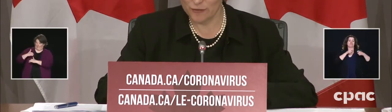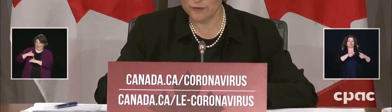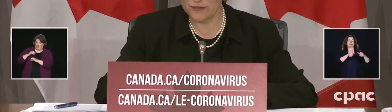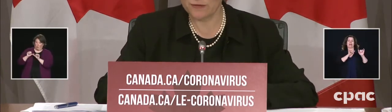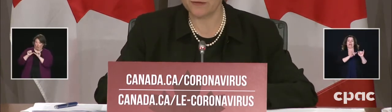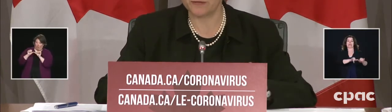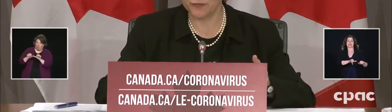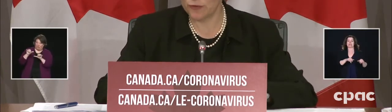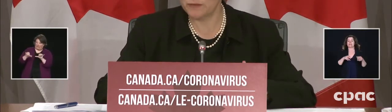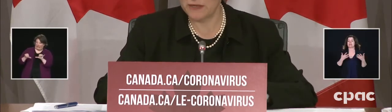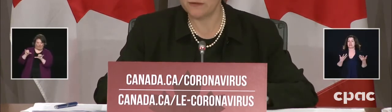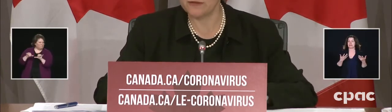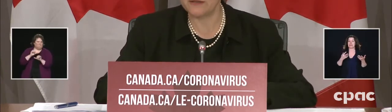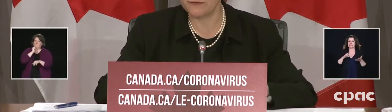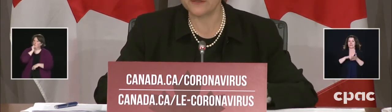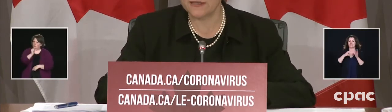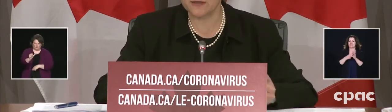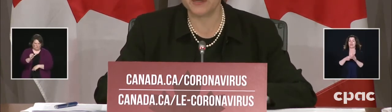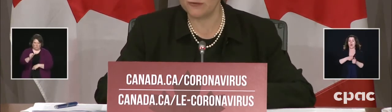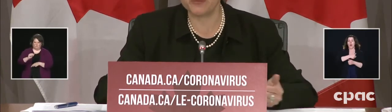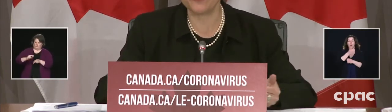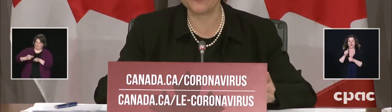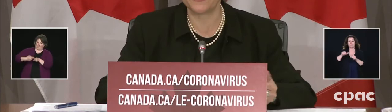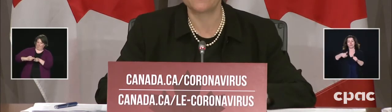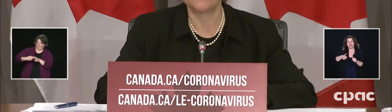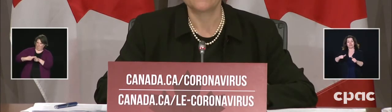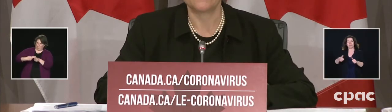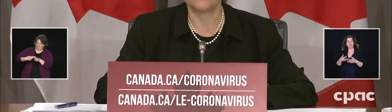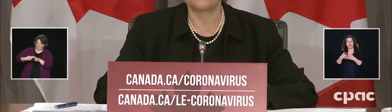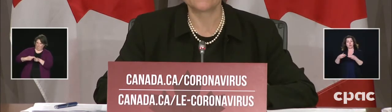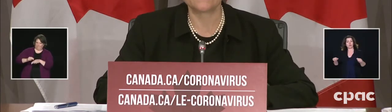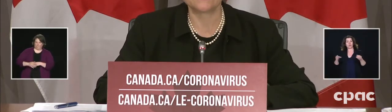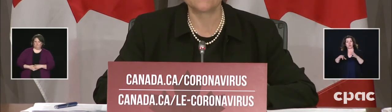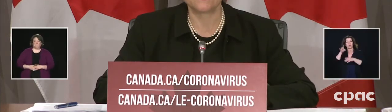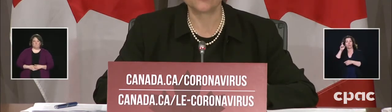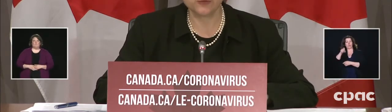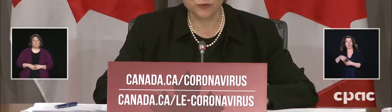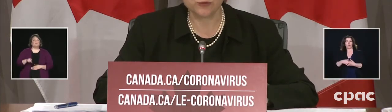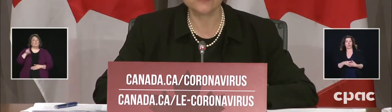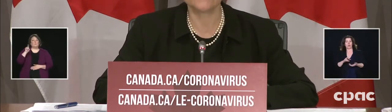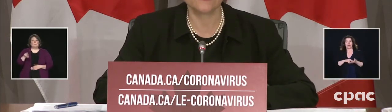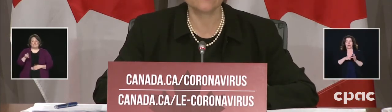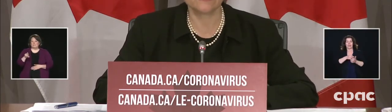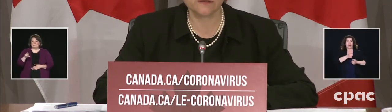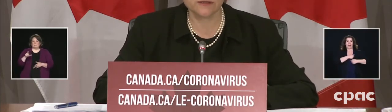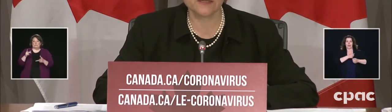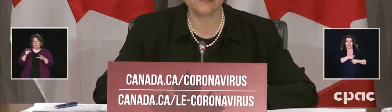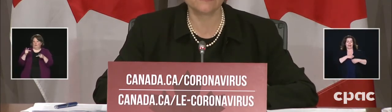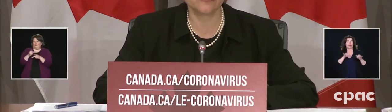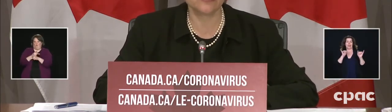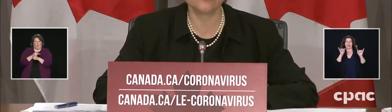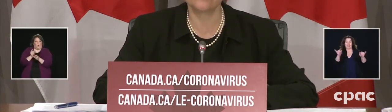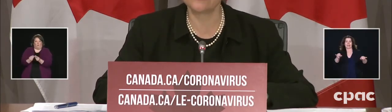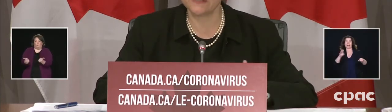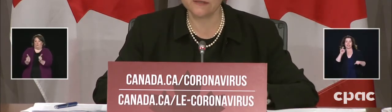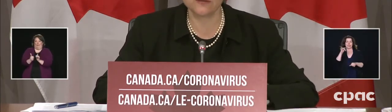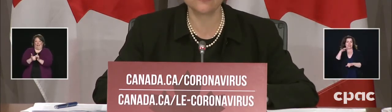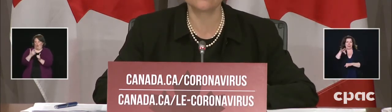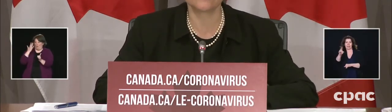des solutions pour maintenant. Les forces armées ne peuvent pas rester là toujours et on est en train